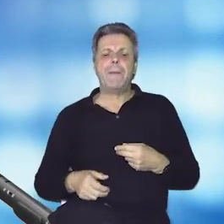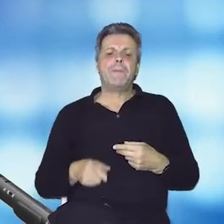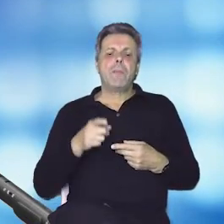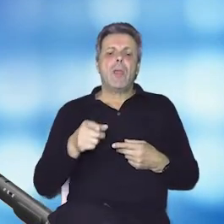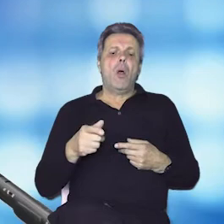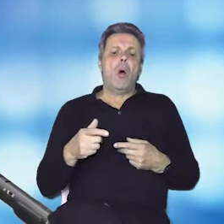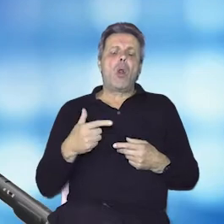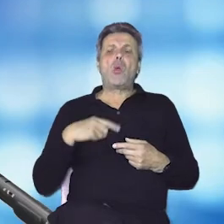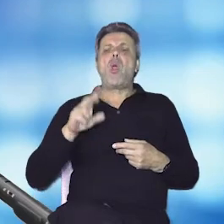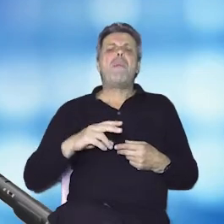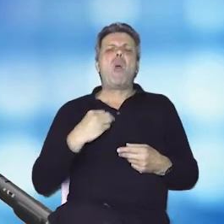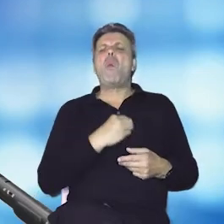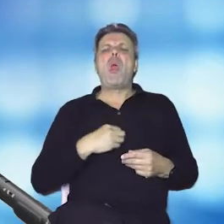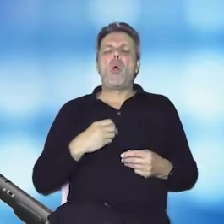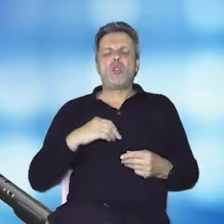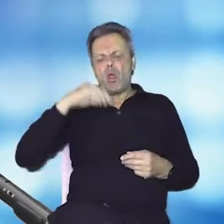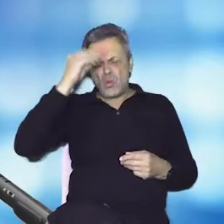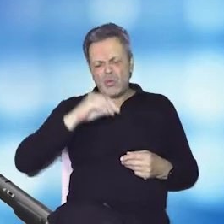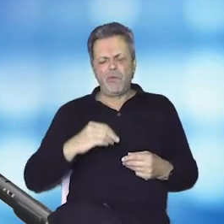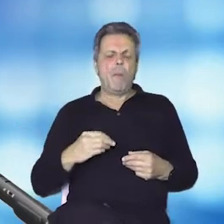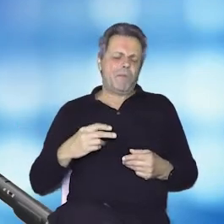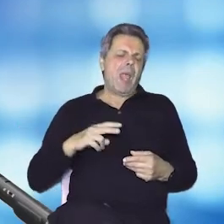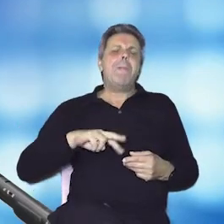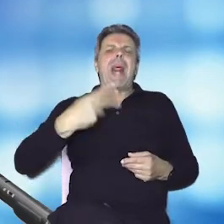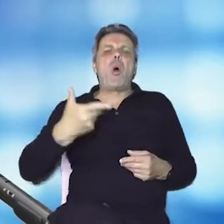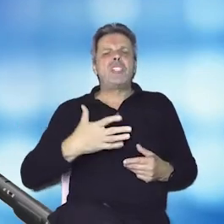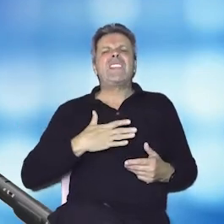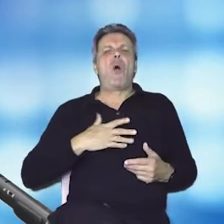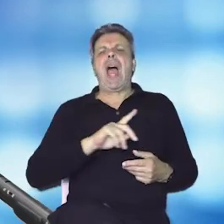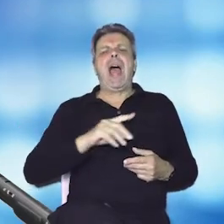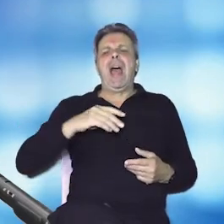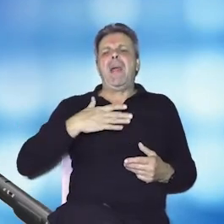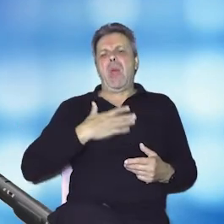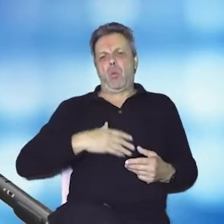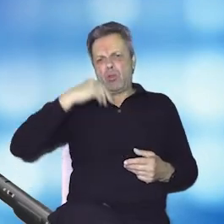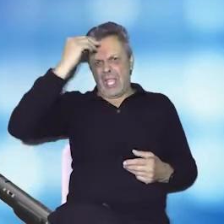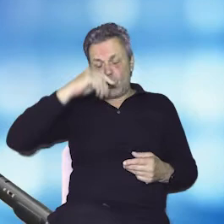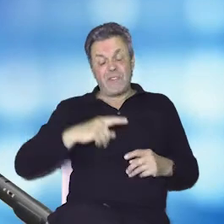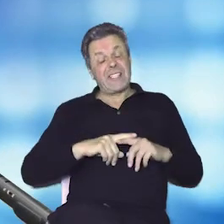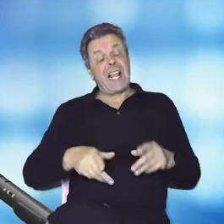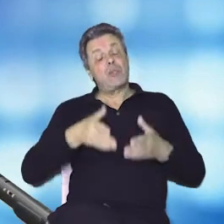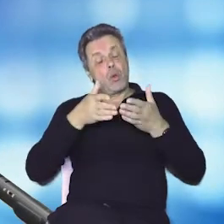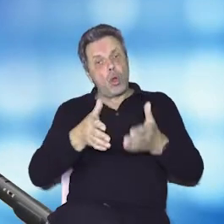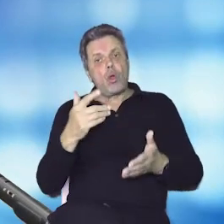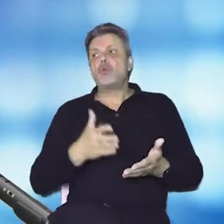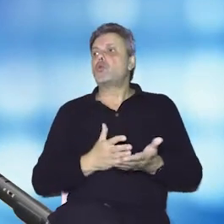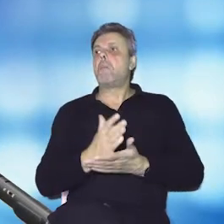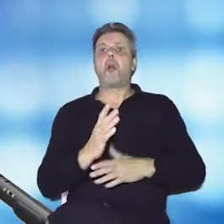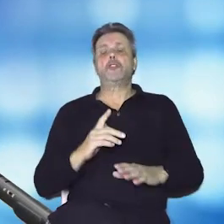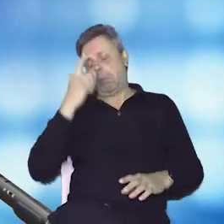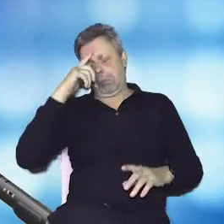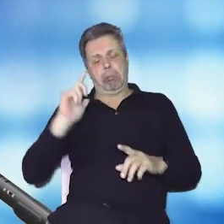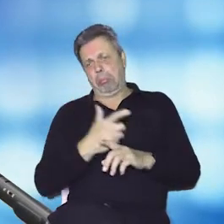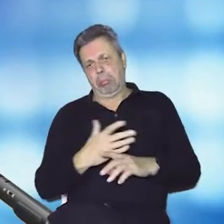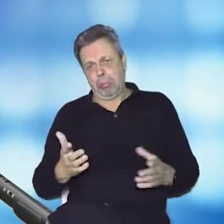koji imaju neko neugodno iskustvo jako vole prenositi svoja neugodna iskustva, za razliku od onih koji to prođu onako, ne znaju im da